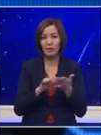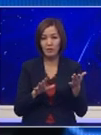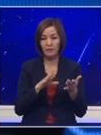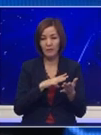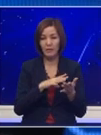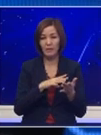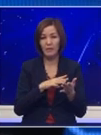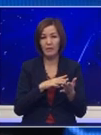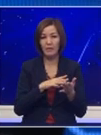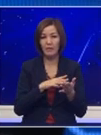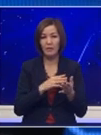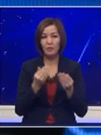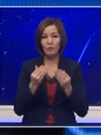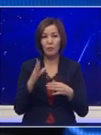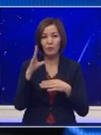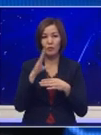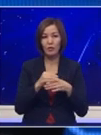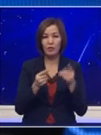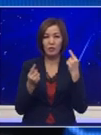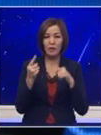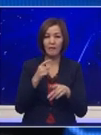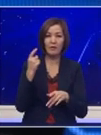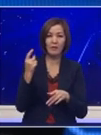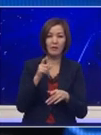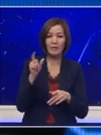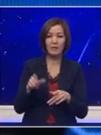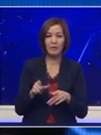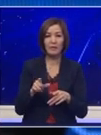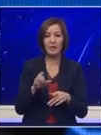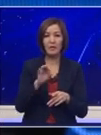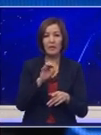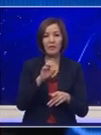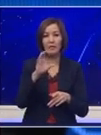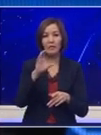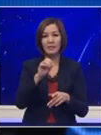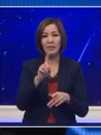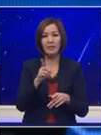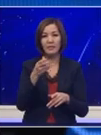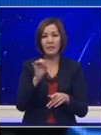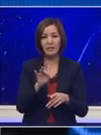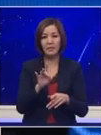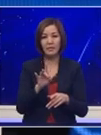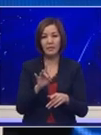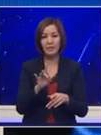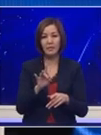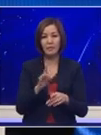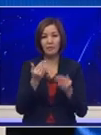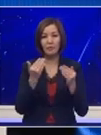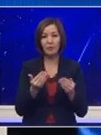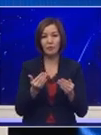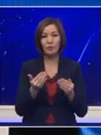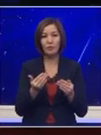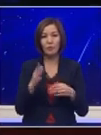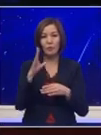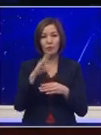атанды. Бүгінгі кештің авторы сазгер Мұратхан Егінбаев ағамыз өзіміздің ортамызда осы